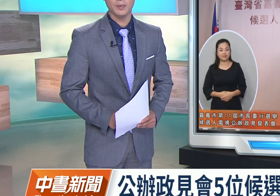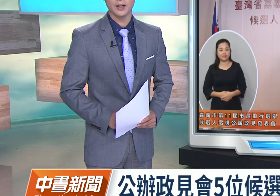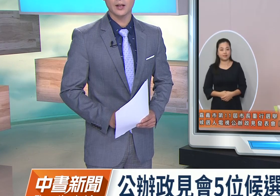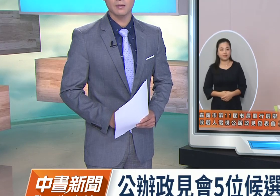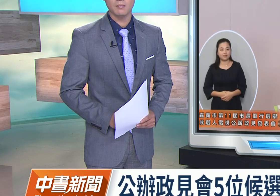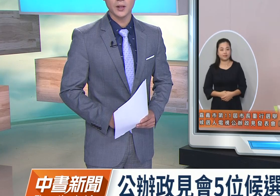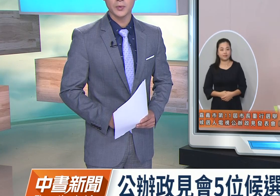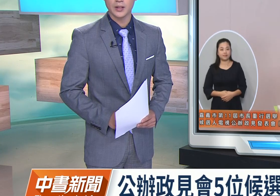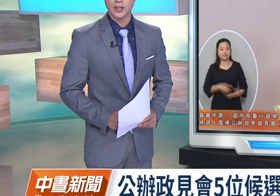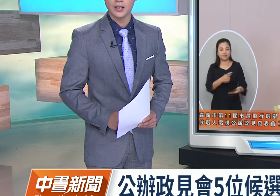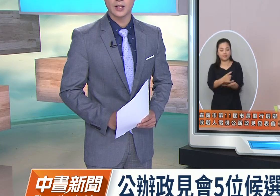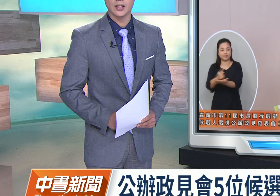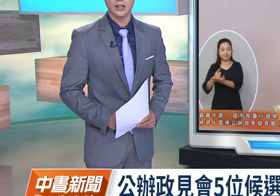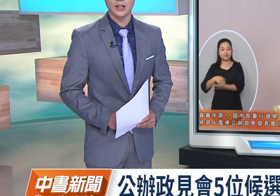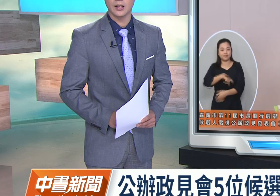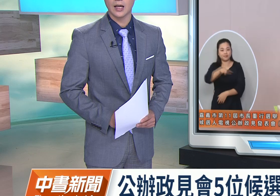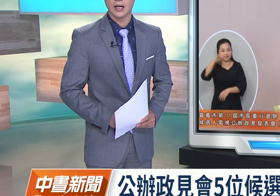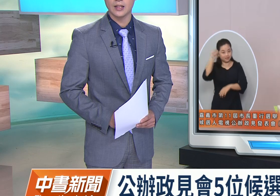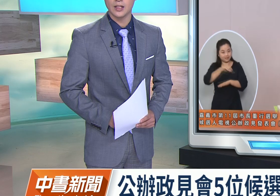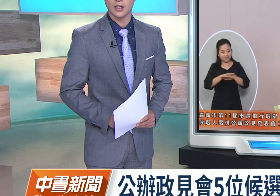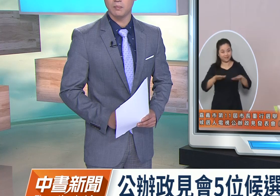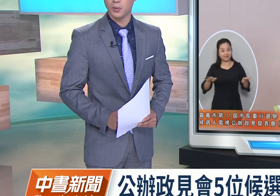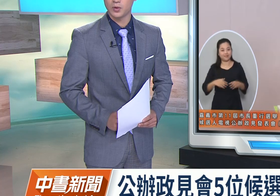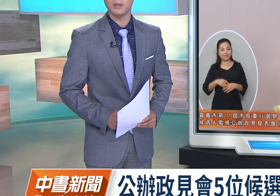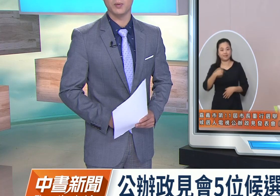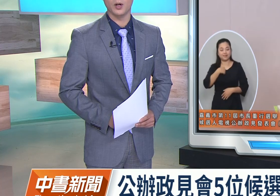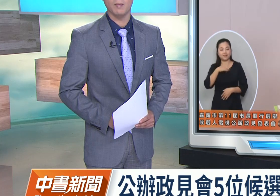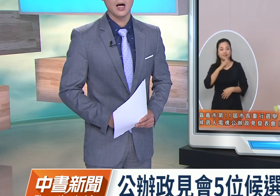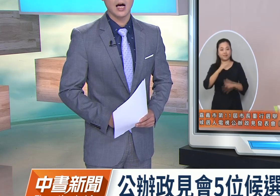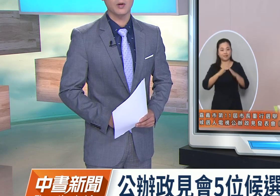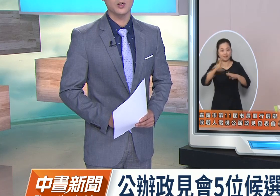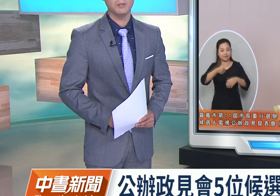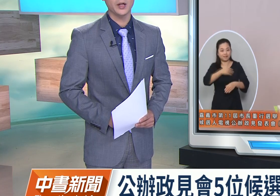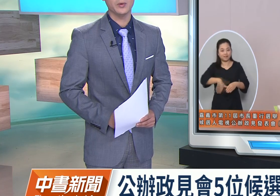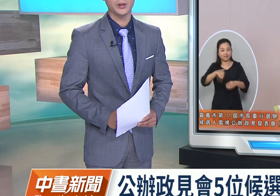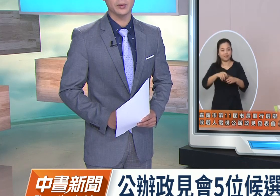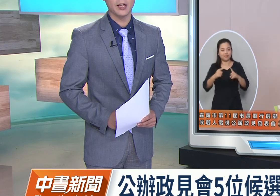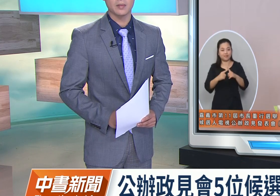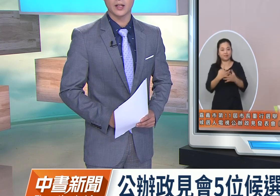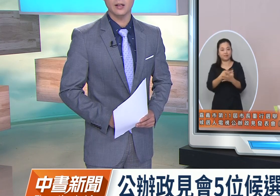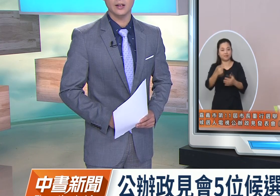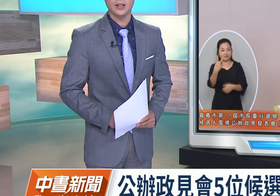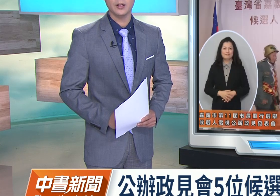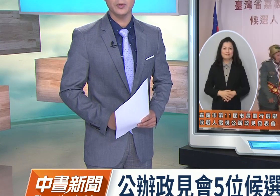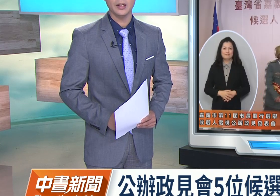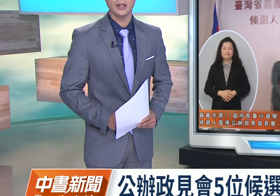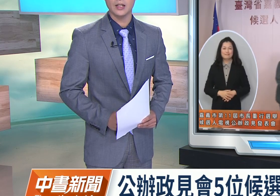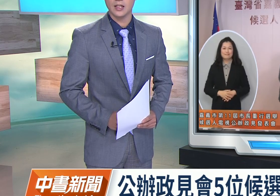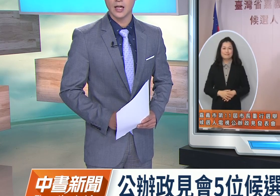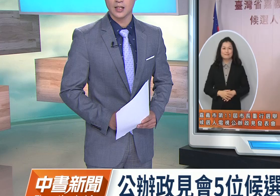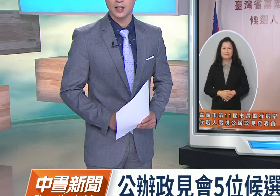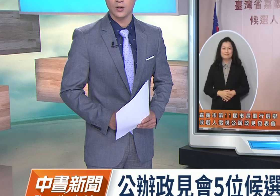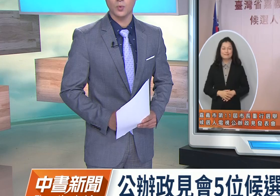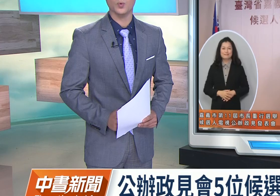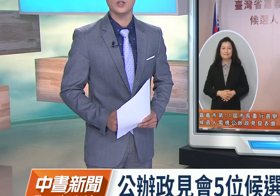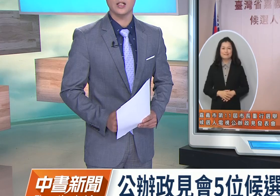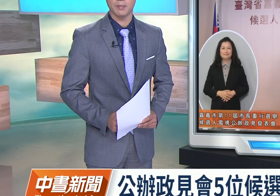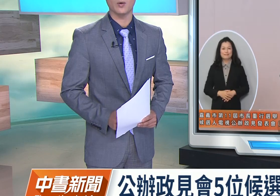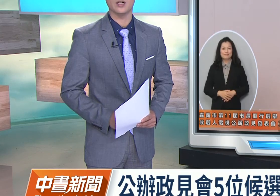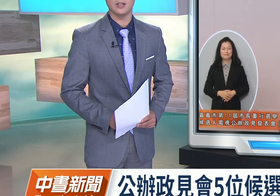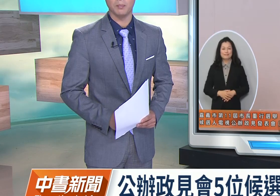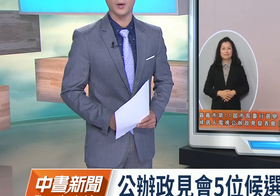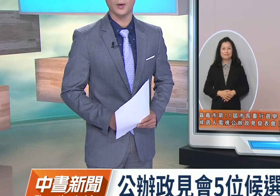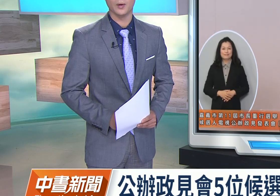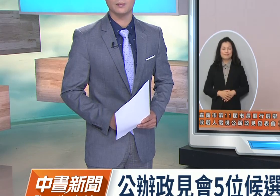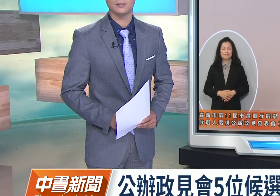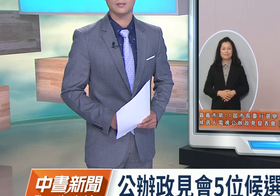毅是批评吴敏惠执政的时期，嘉义市无进步。按讲吴敏惠的重点是放伫这几年城市有虾